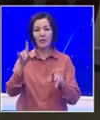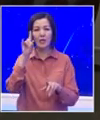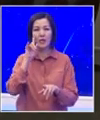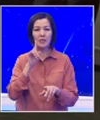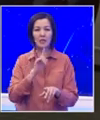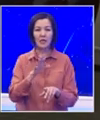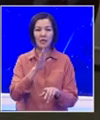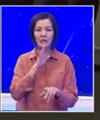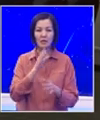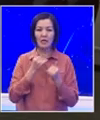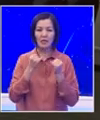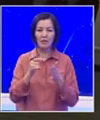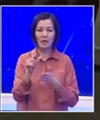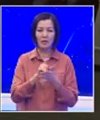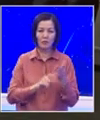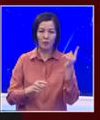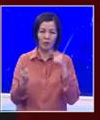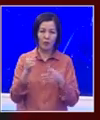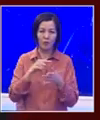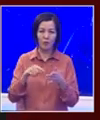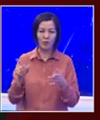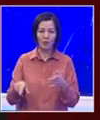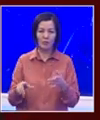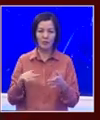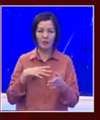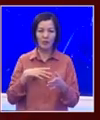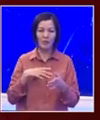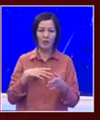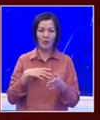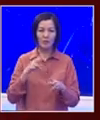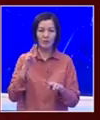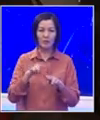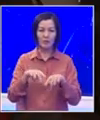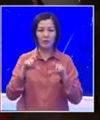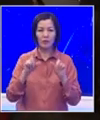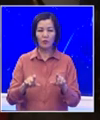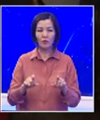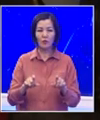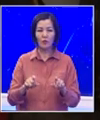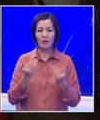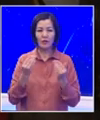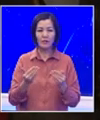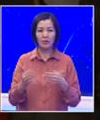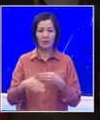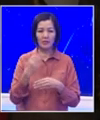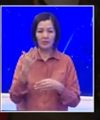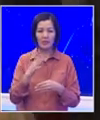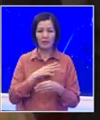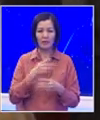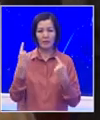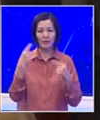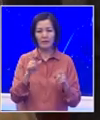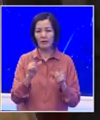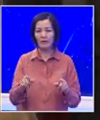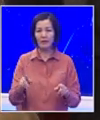қаңтар қасіретіне арнап жазған өлеңі. Өзі жаңылып жаза басты, темір торда отырып бодауын берді. Енді өзгелерді қателеспес